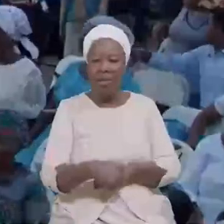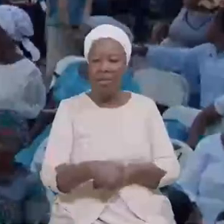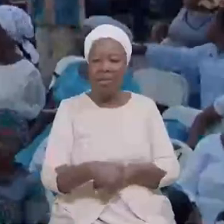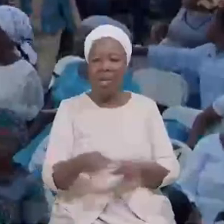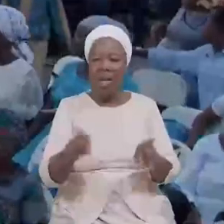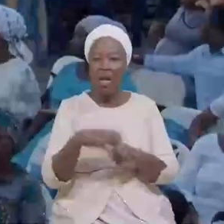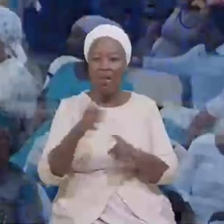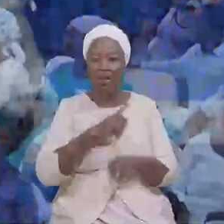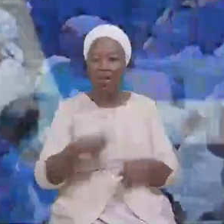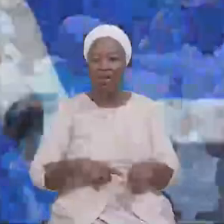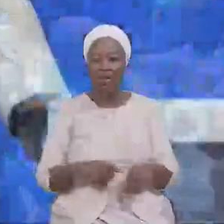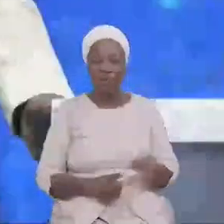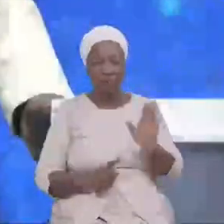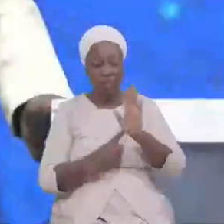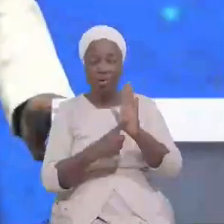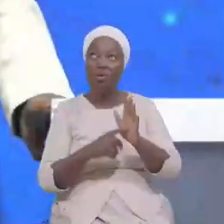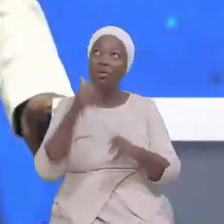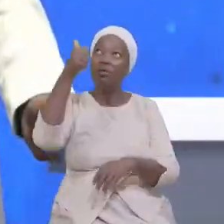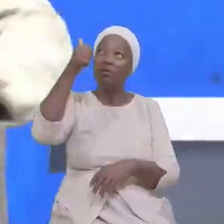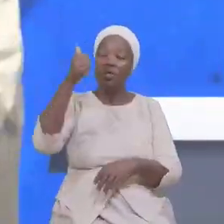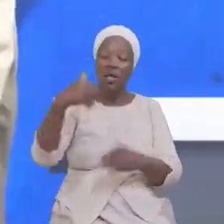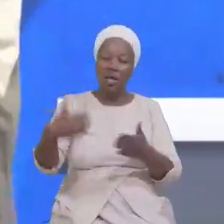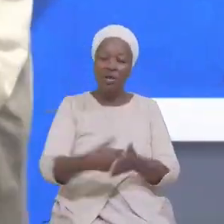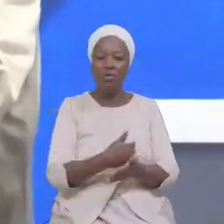Et ce soir, comme le Seigneur se révèle à nouveau,